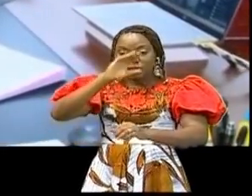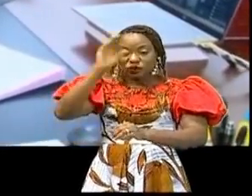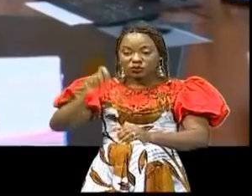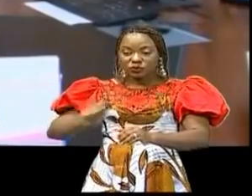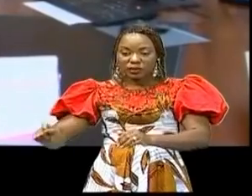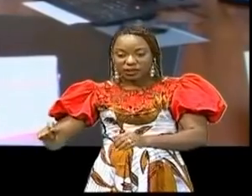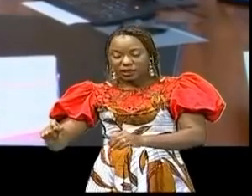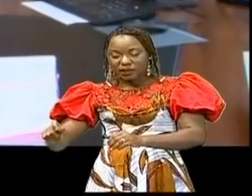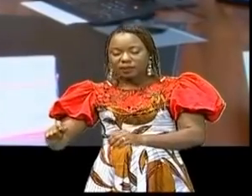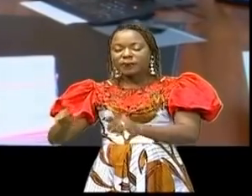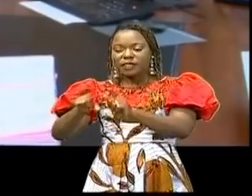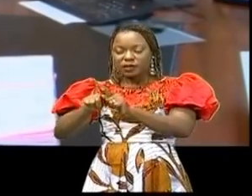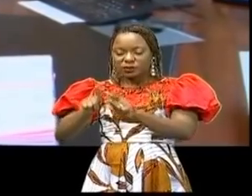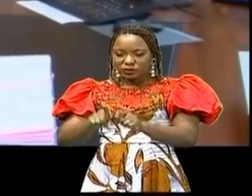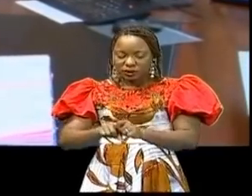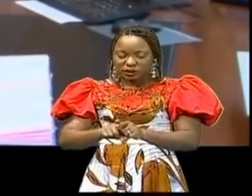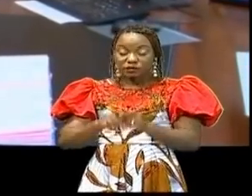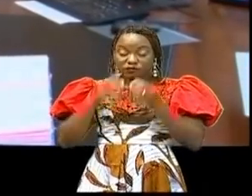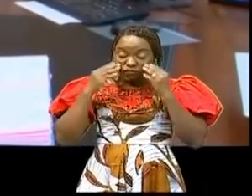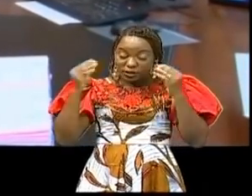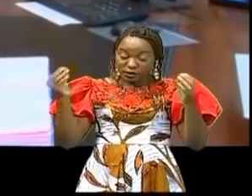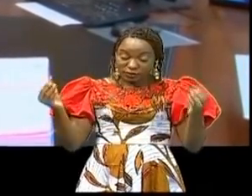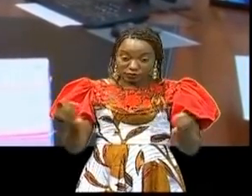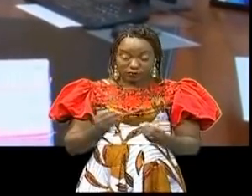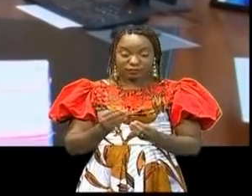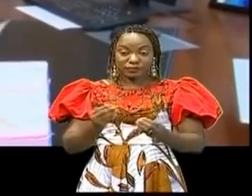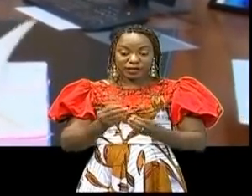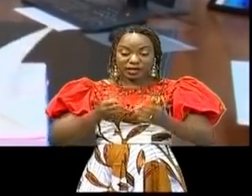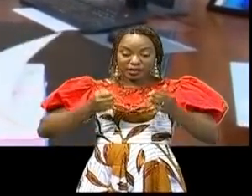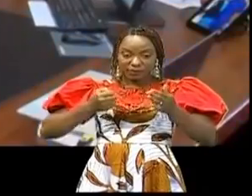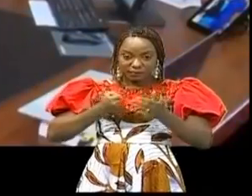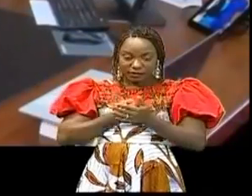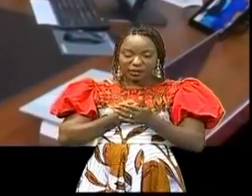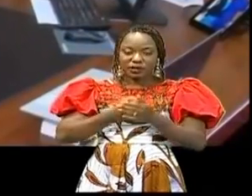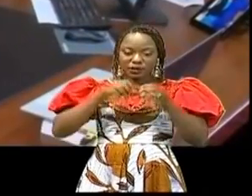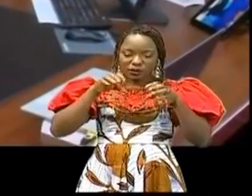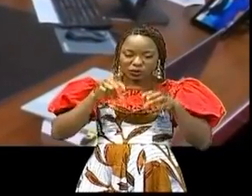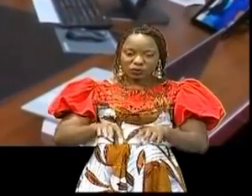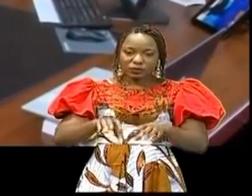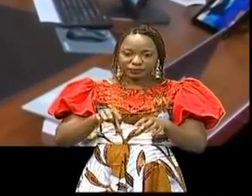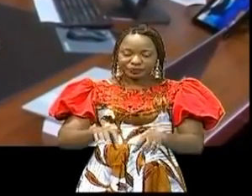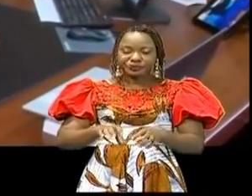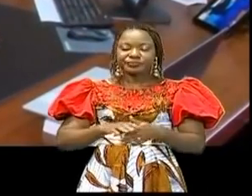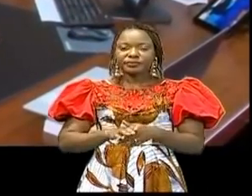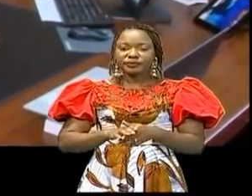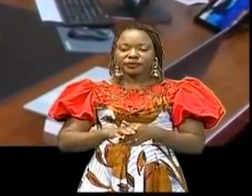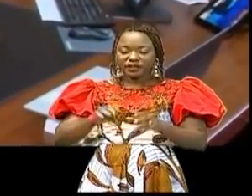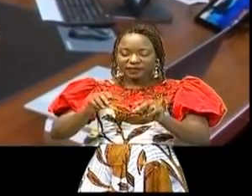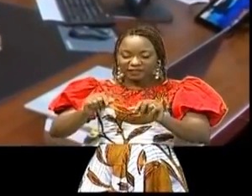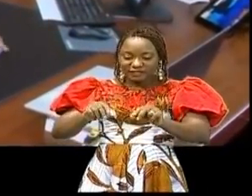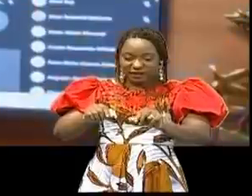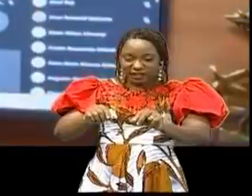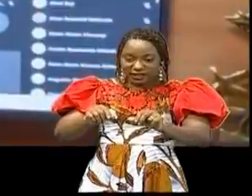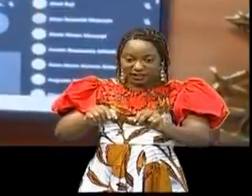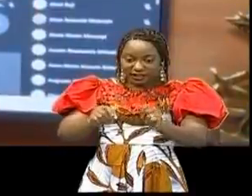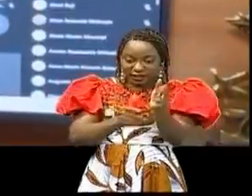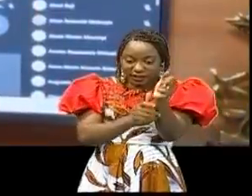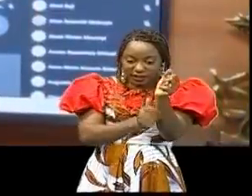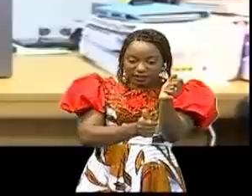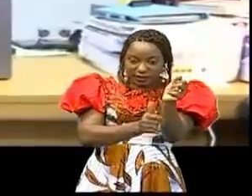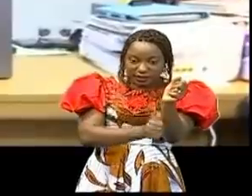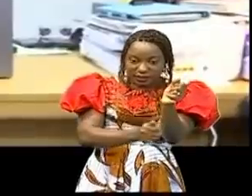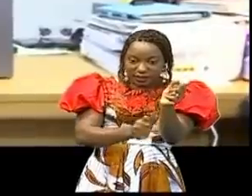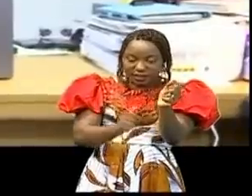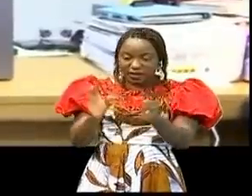IITA. Ainsi, des pains congolais comprenant 20% de la farine de manioc panifiable et des pizzas,